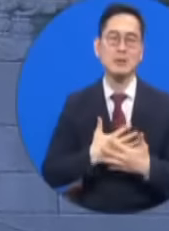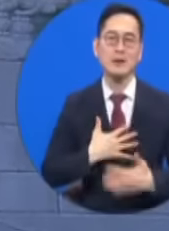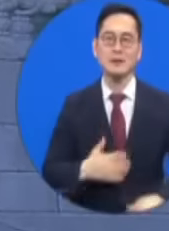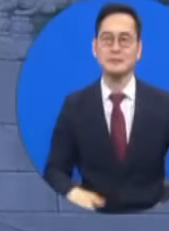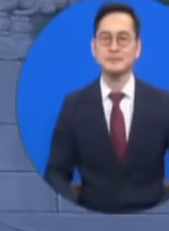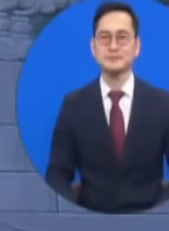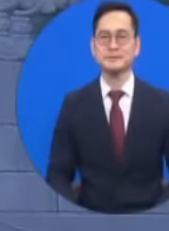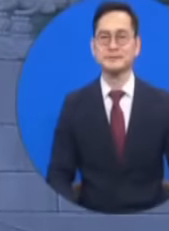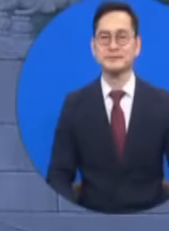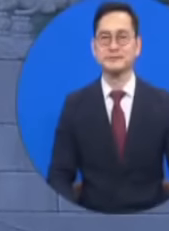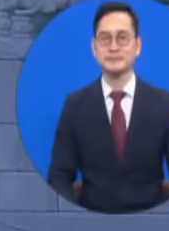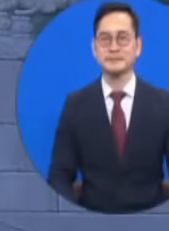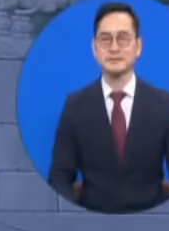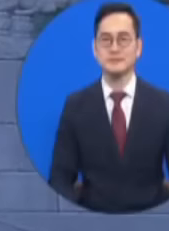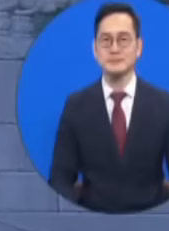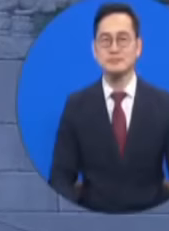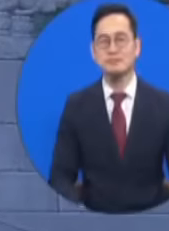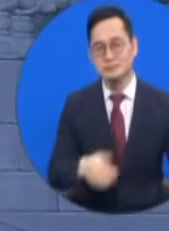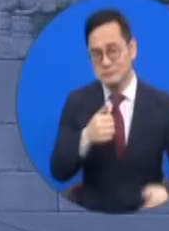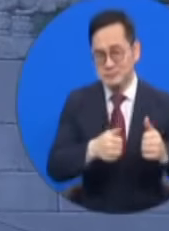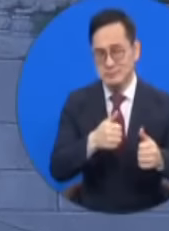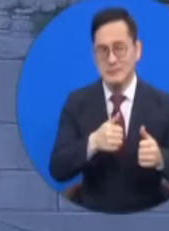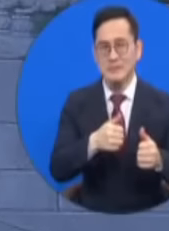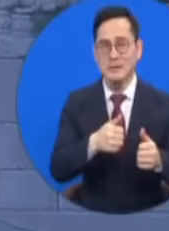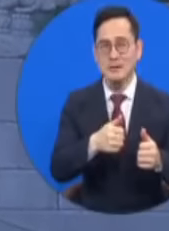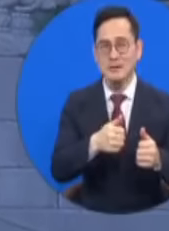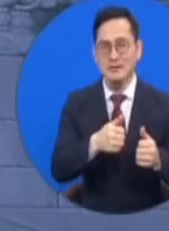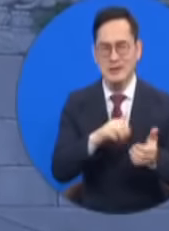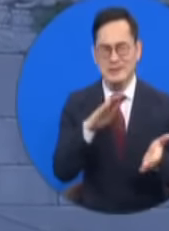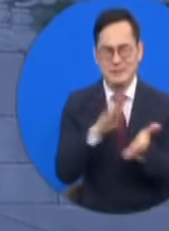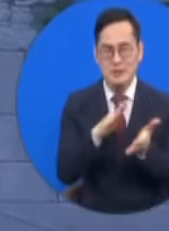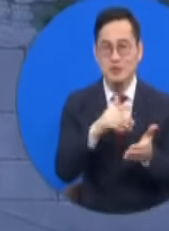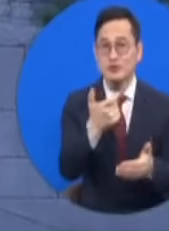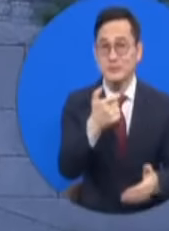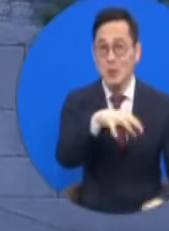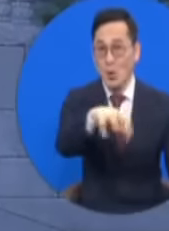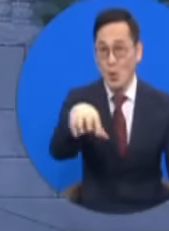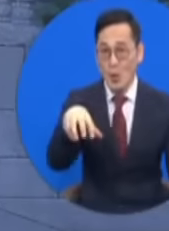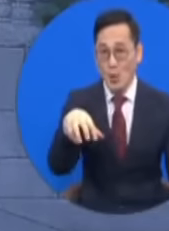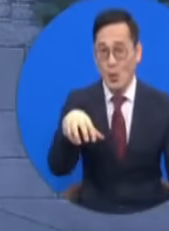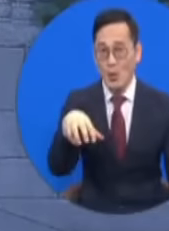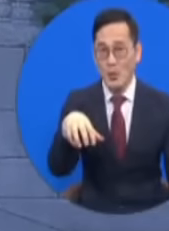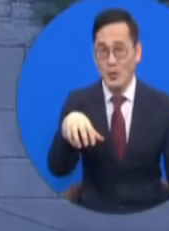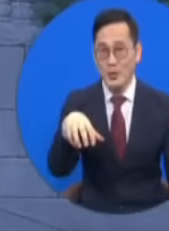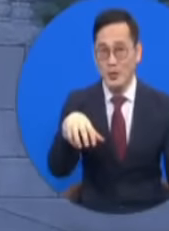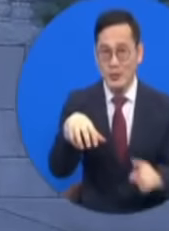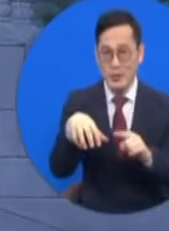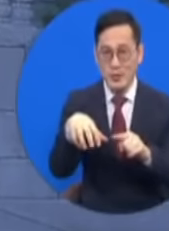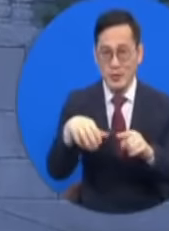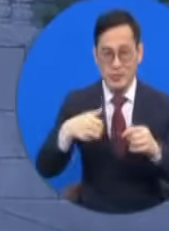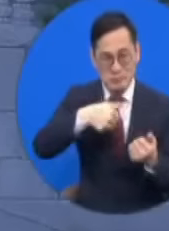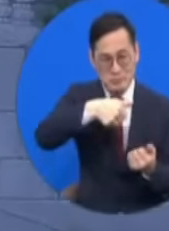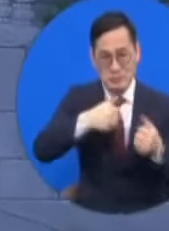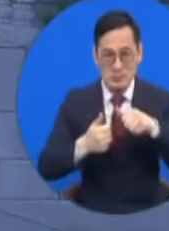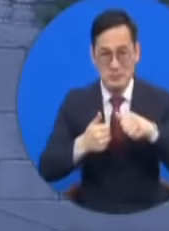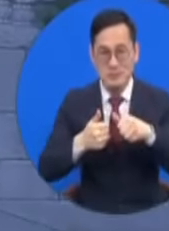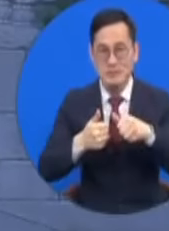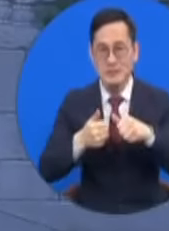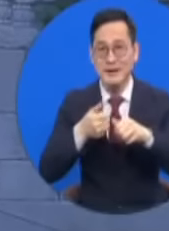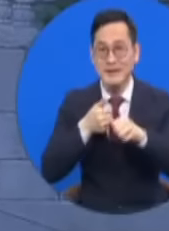의미는 격전지 60곳의 결과에 따라서 특정 정당이 과반을 하느냐, 또 다른 정당이